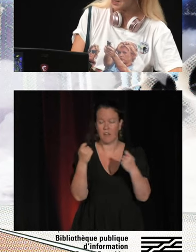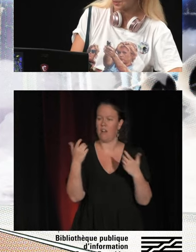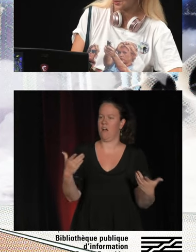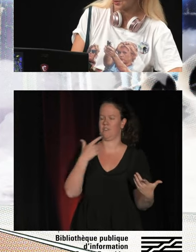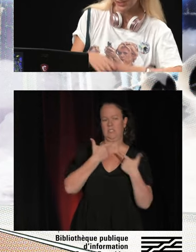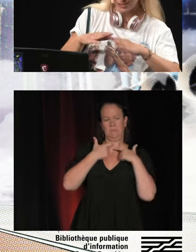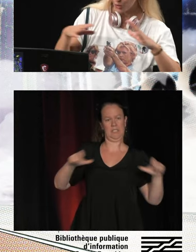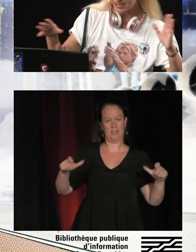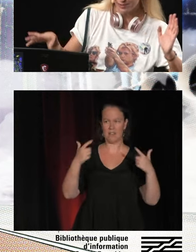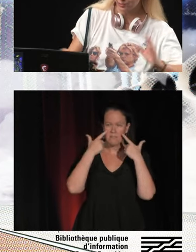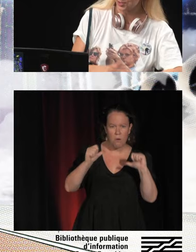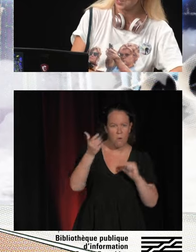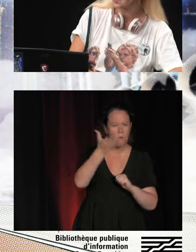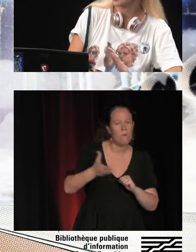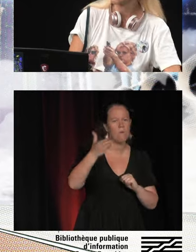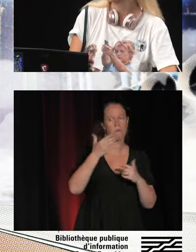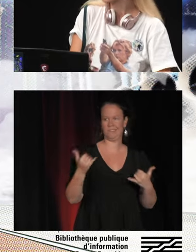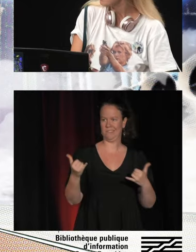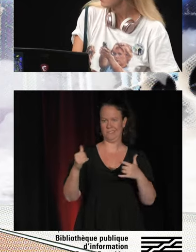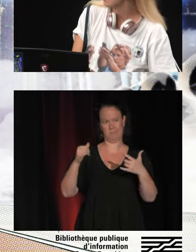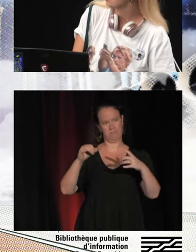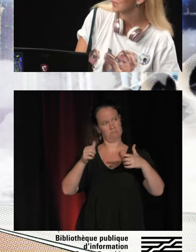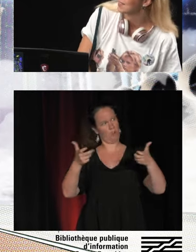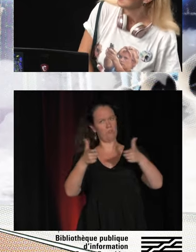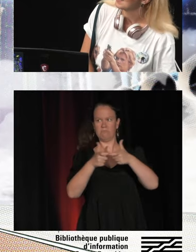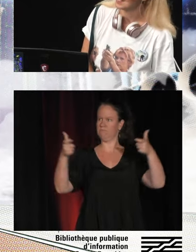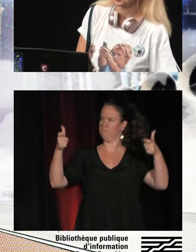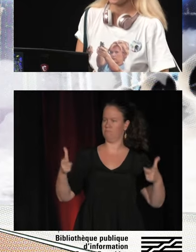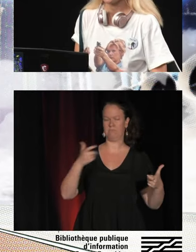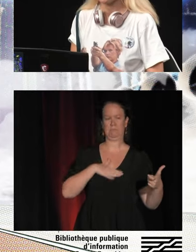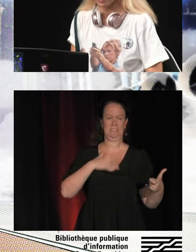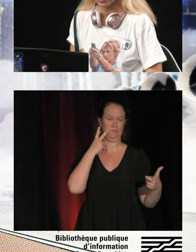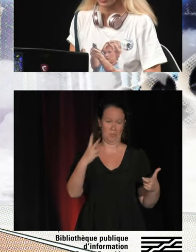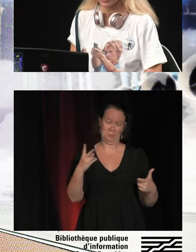et qui normalisent tout comme ça. Ça m'a fait très plaisir, en tout cas,